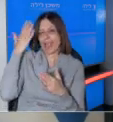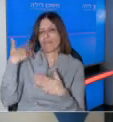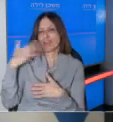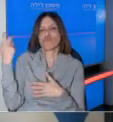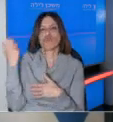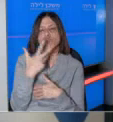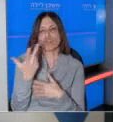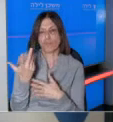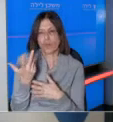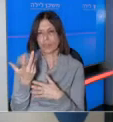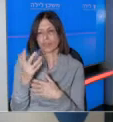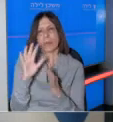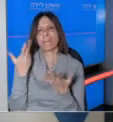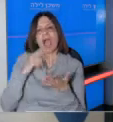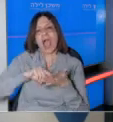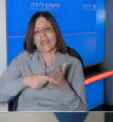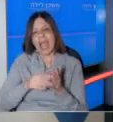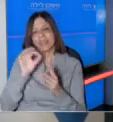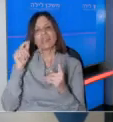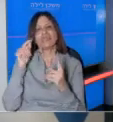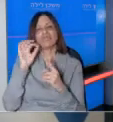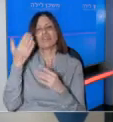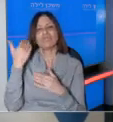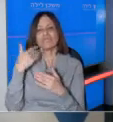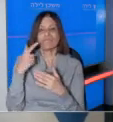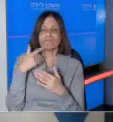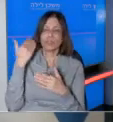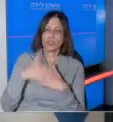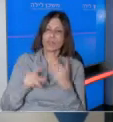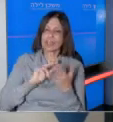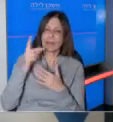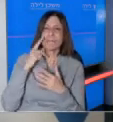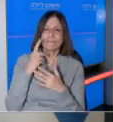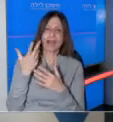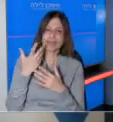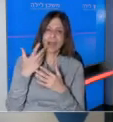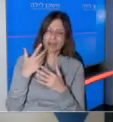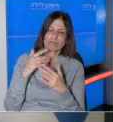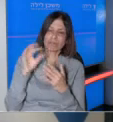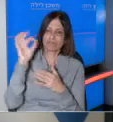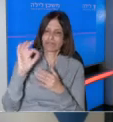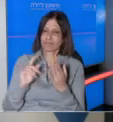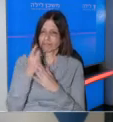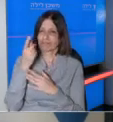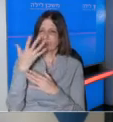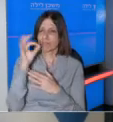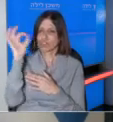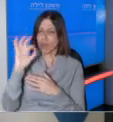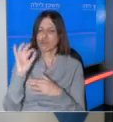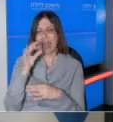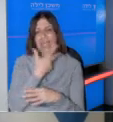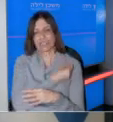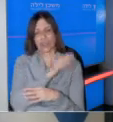בעצם היעד שלך לסוף דצמבר היה 50% חיסוני ילדים, כפי שהצבת לקופות, אנחנו רחוקים מזה מאוד, גם